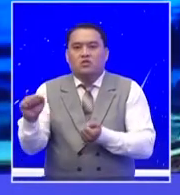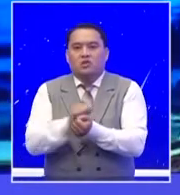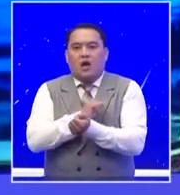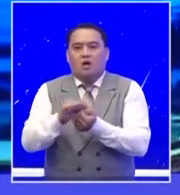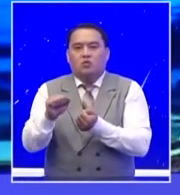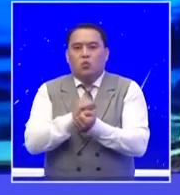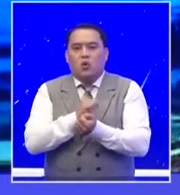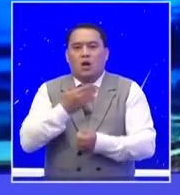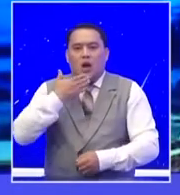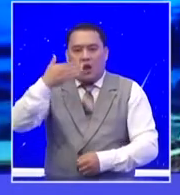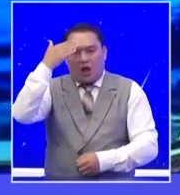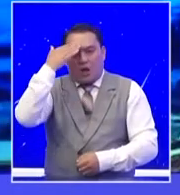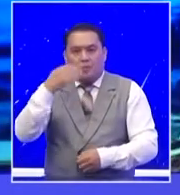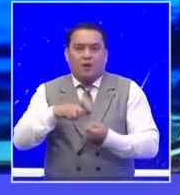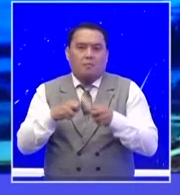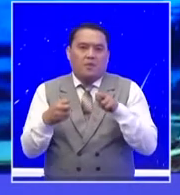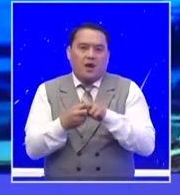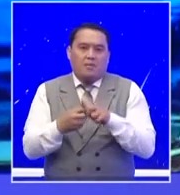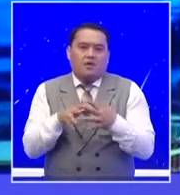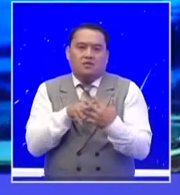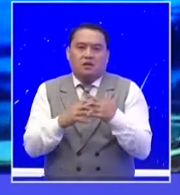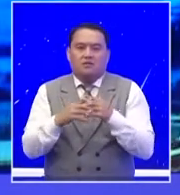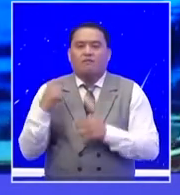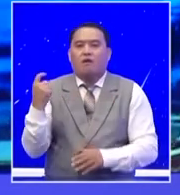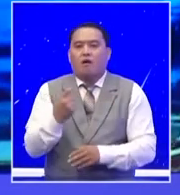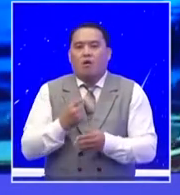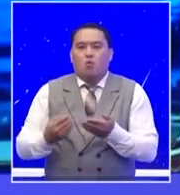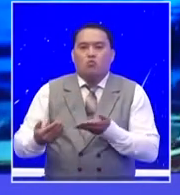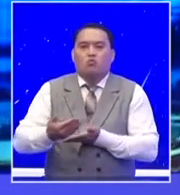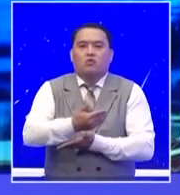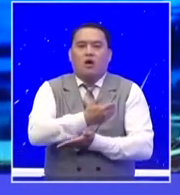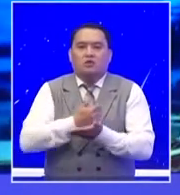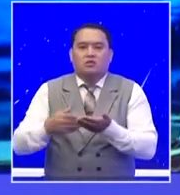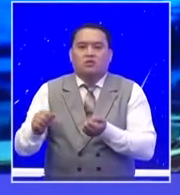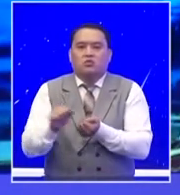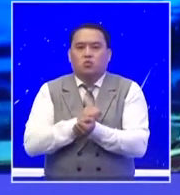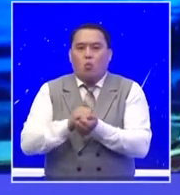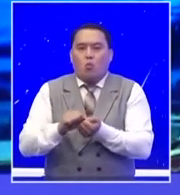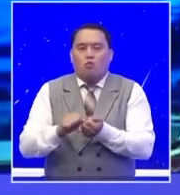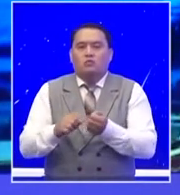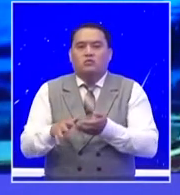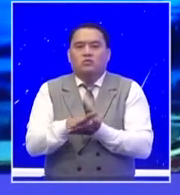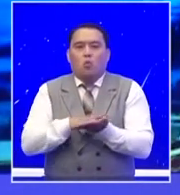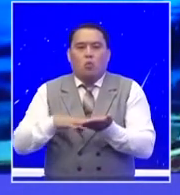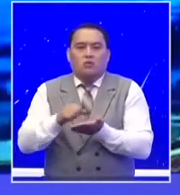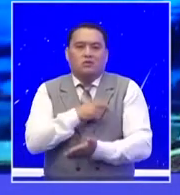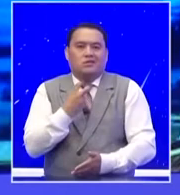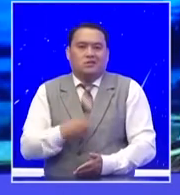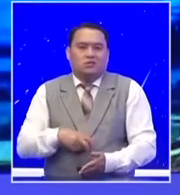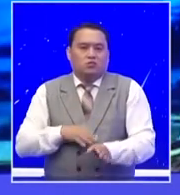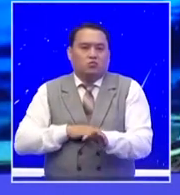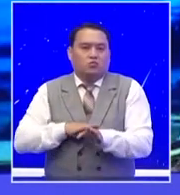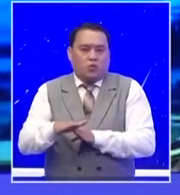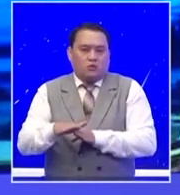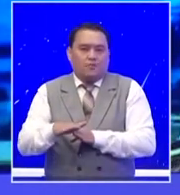Засушливое лето – двойная головная боль фермеров. Урожай гибнет под палящим солнцем, а в период вызревания зерновых рискует выгореть дотла.